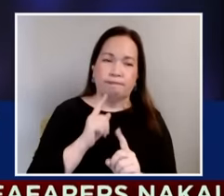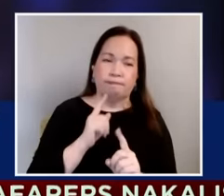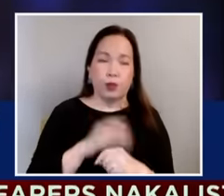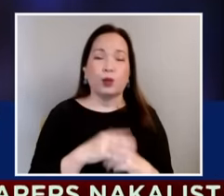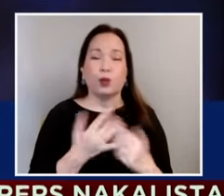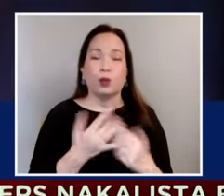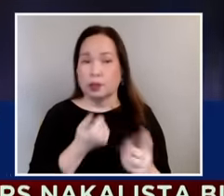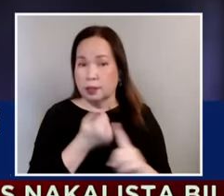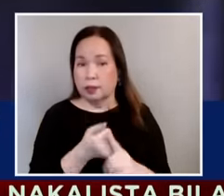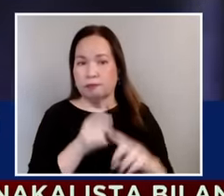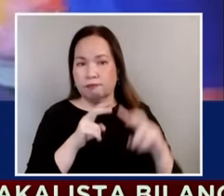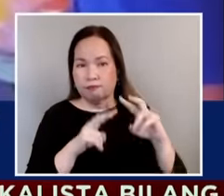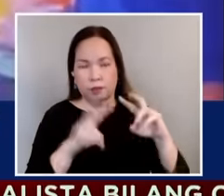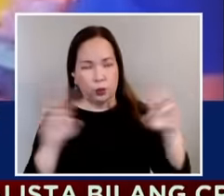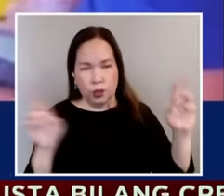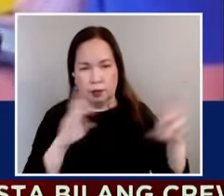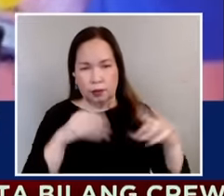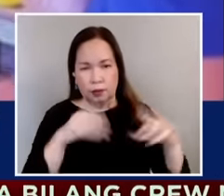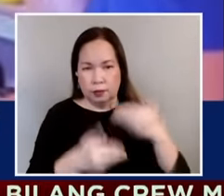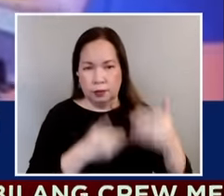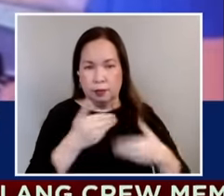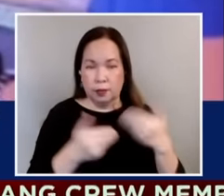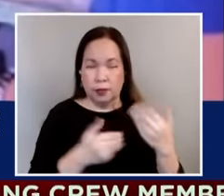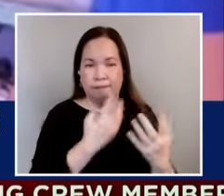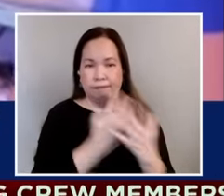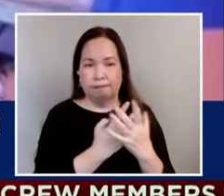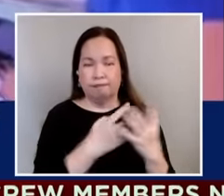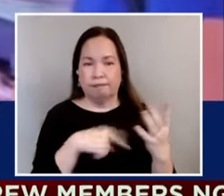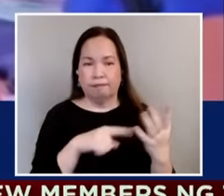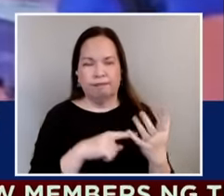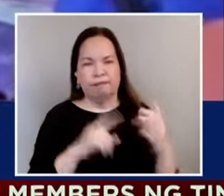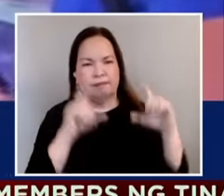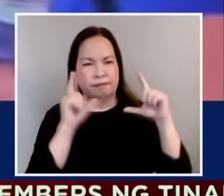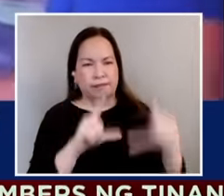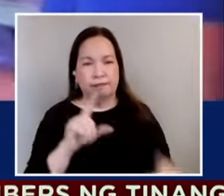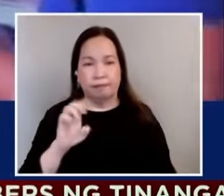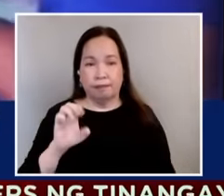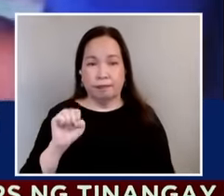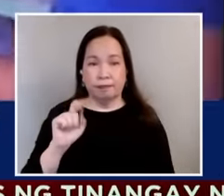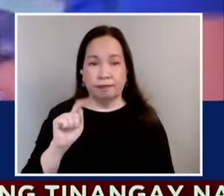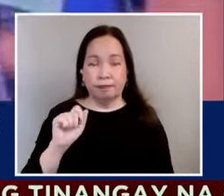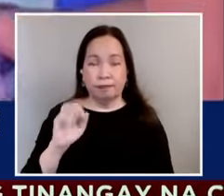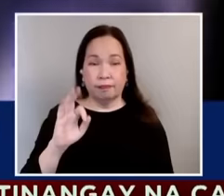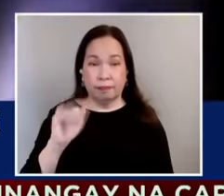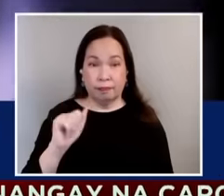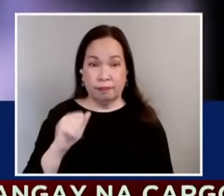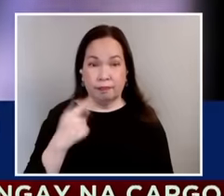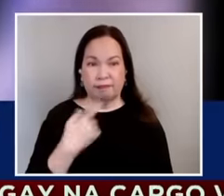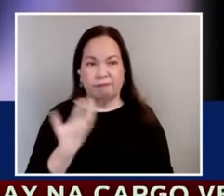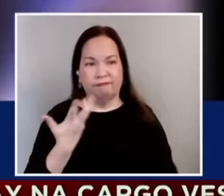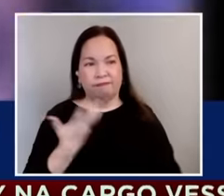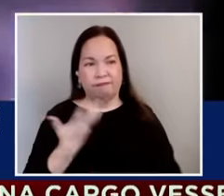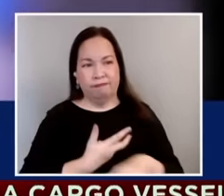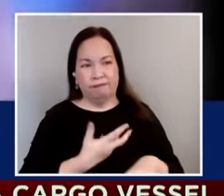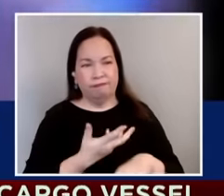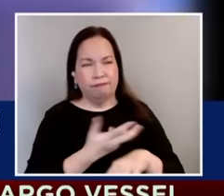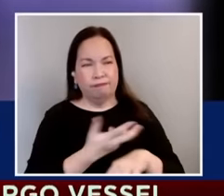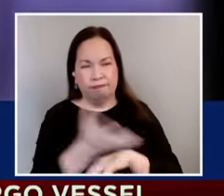suspect sa inquest proceedings at mahaharap sa kasong estafa for false pretense and fraudulent acts.